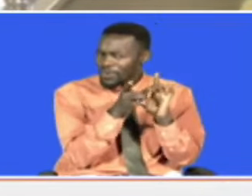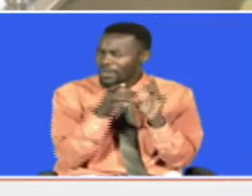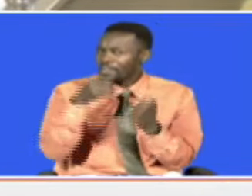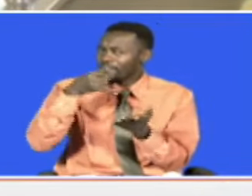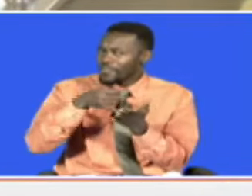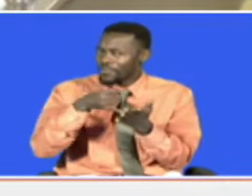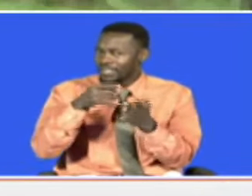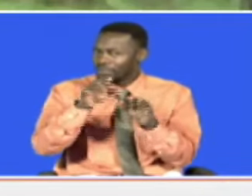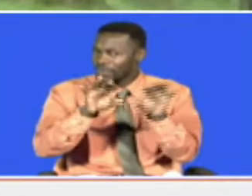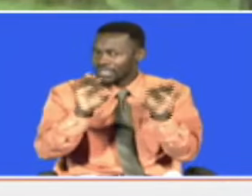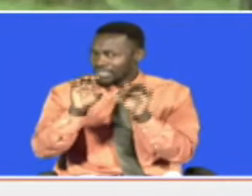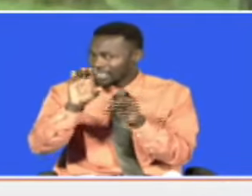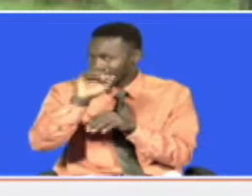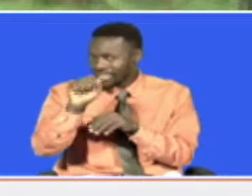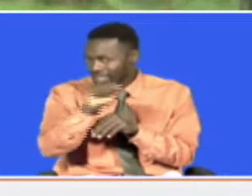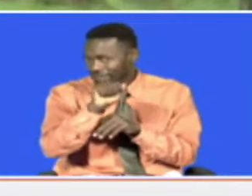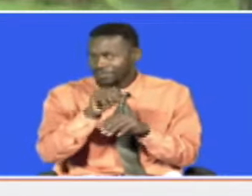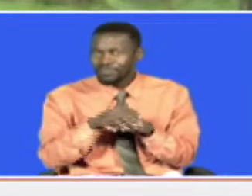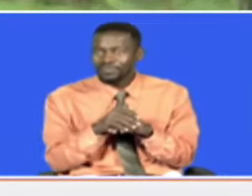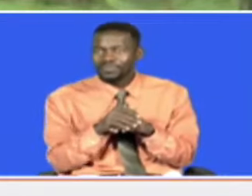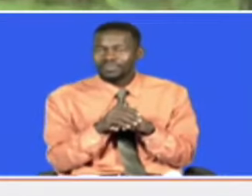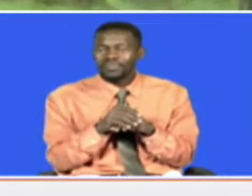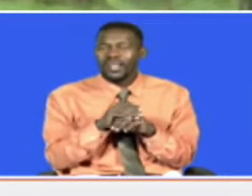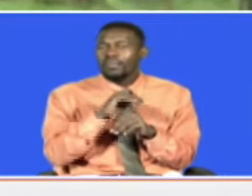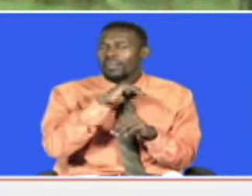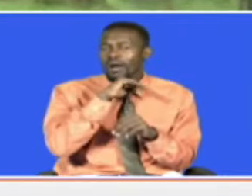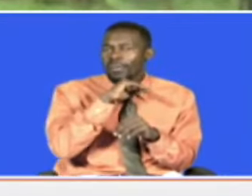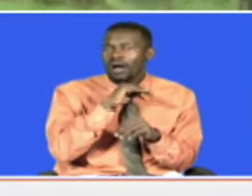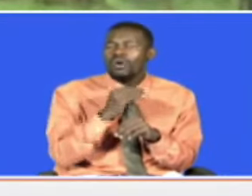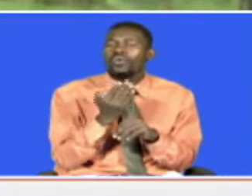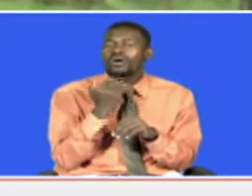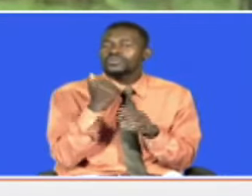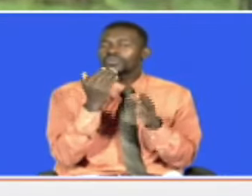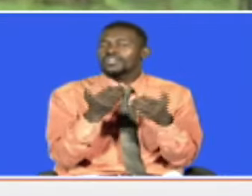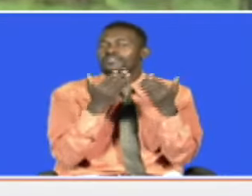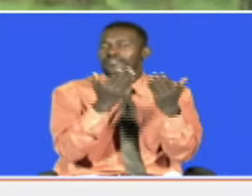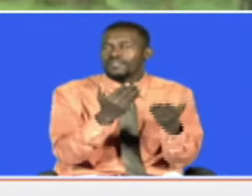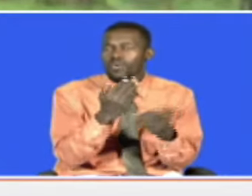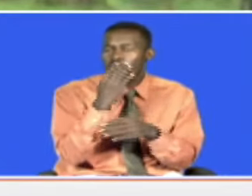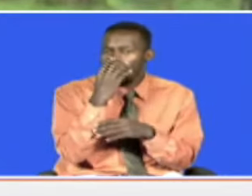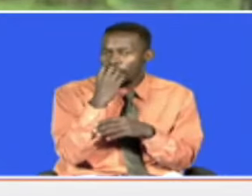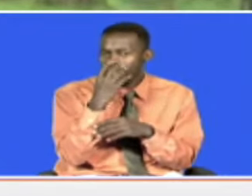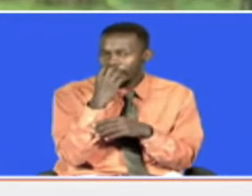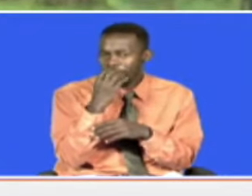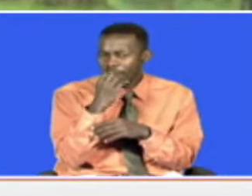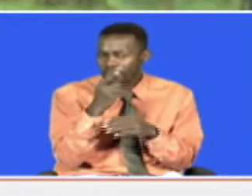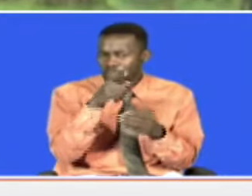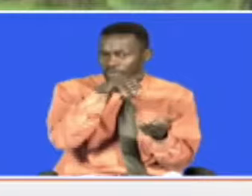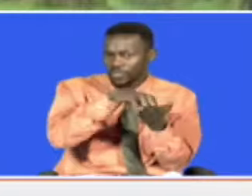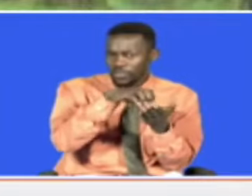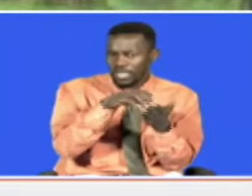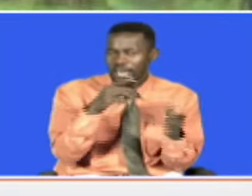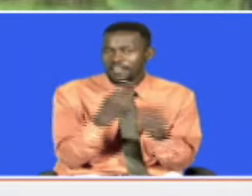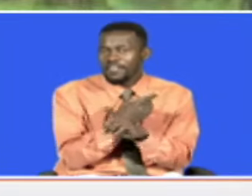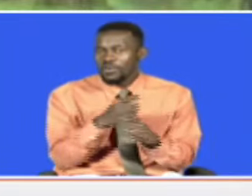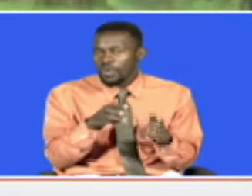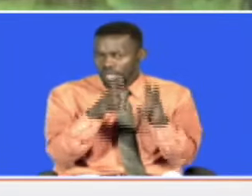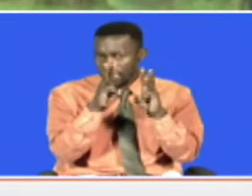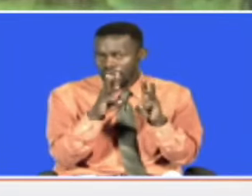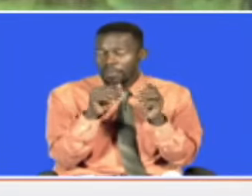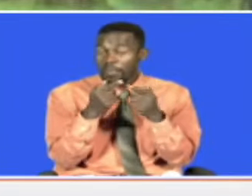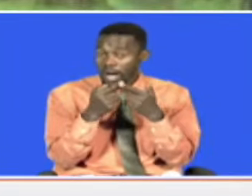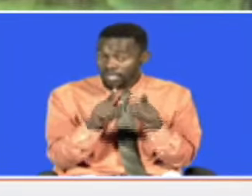And Baba would want to leave that ODM party in a particular way. But you see, within that part also, there